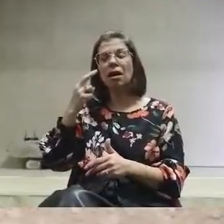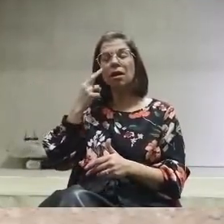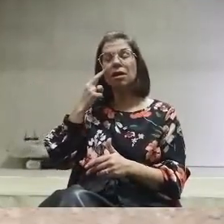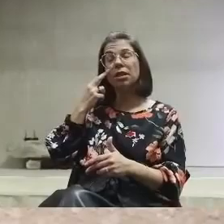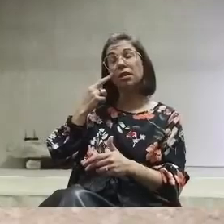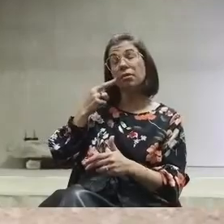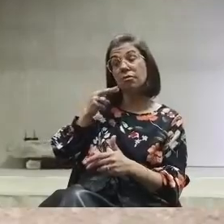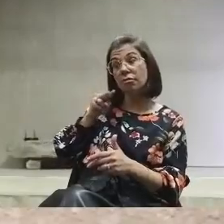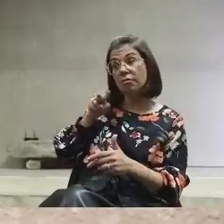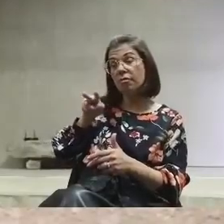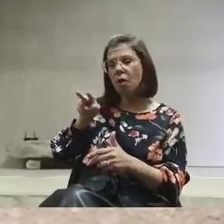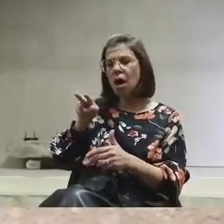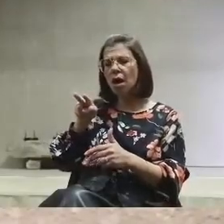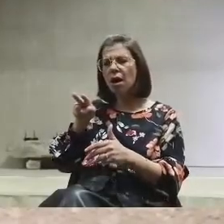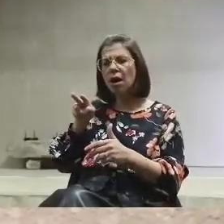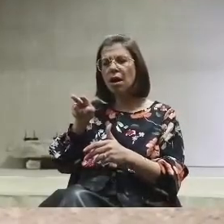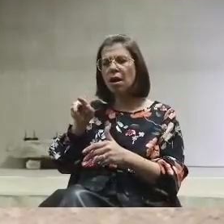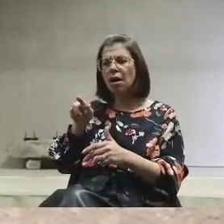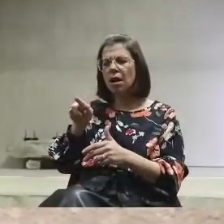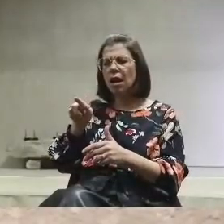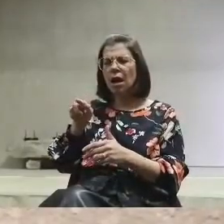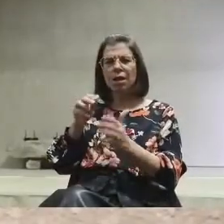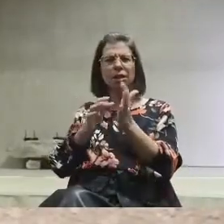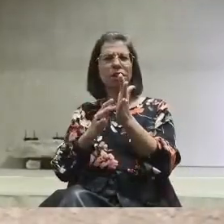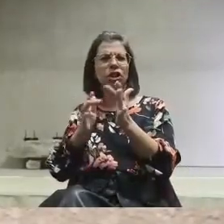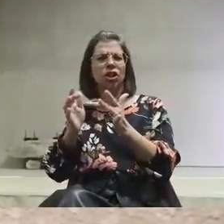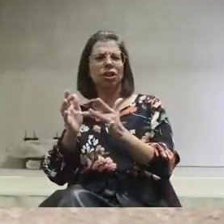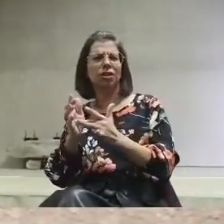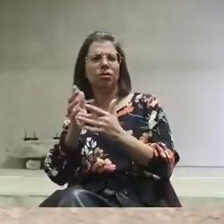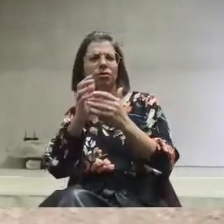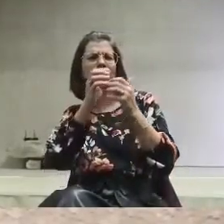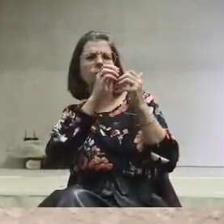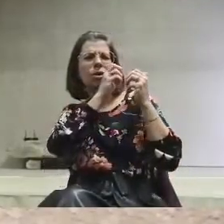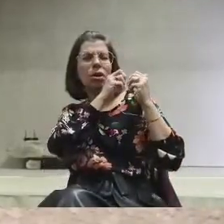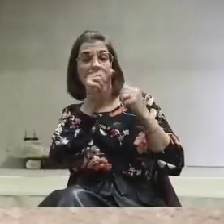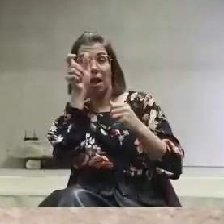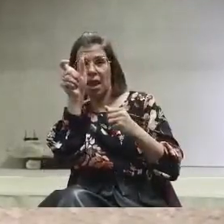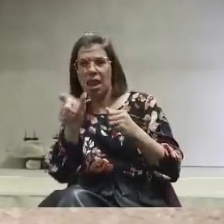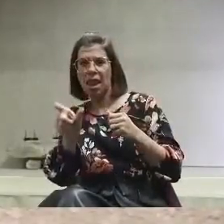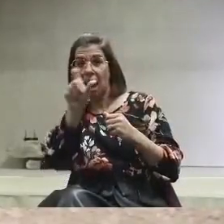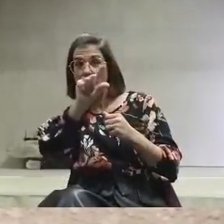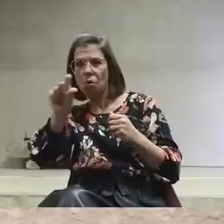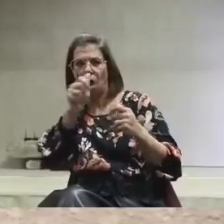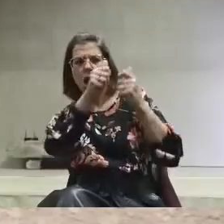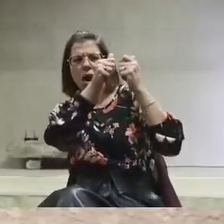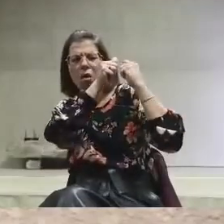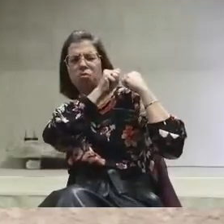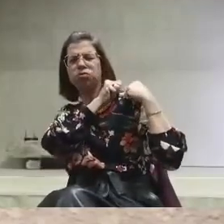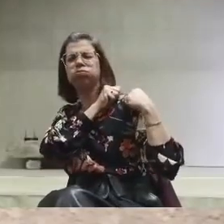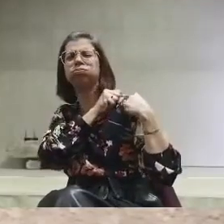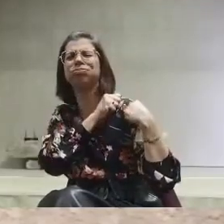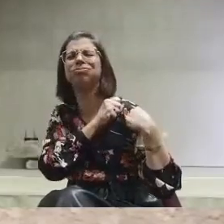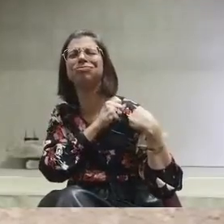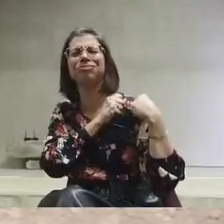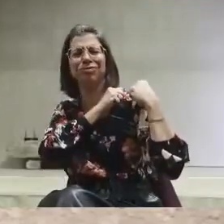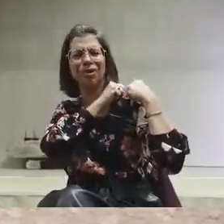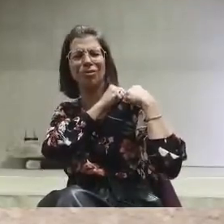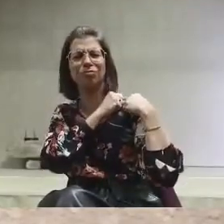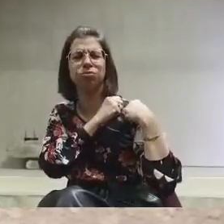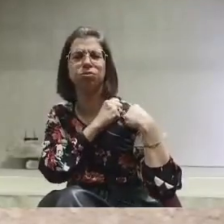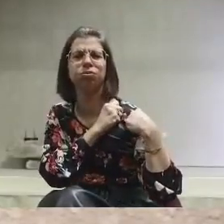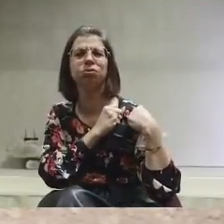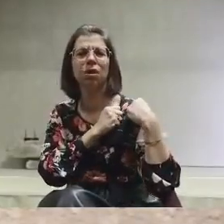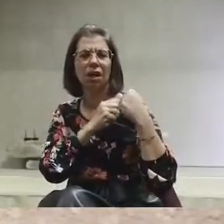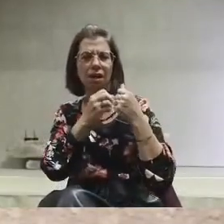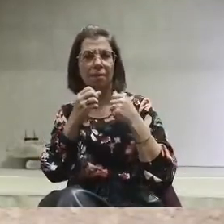portant la croix, souffrant, versant du sang. Et lui, il était là, en arrière, incapable de faire quoi